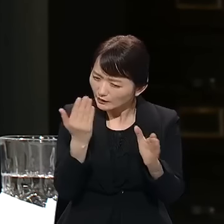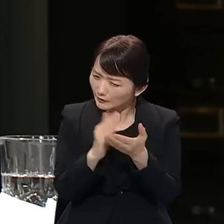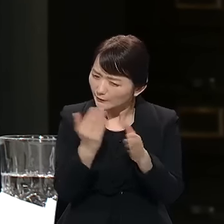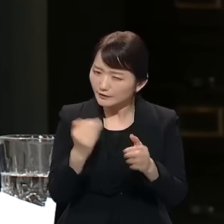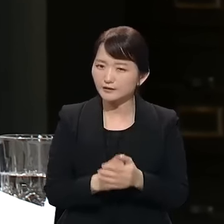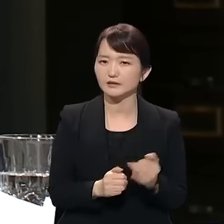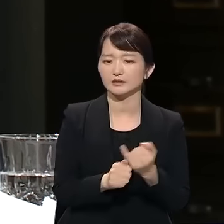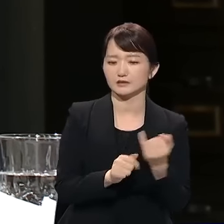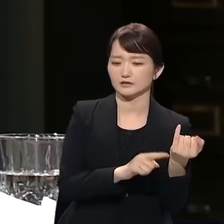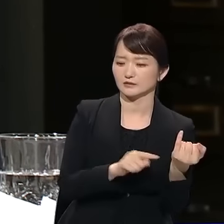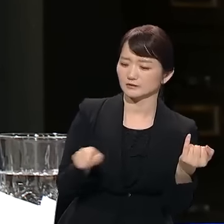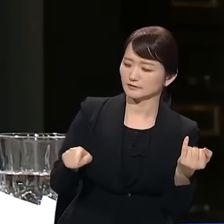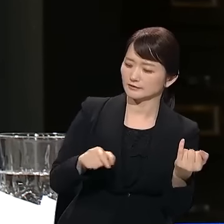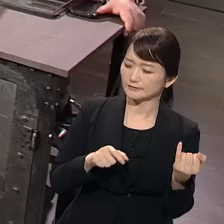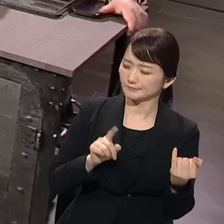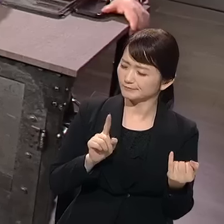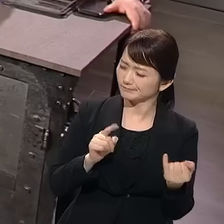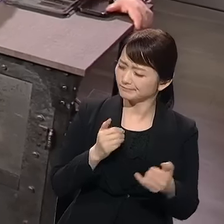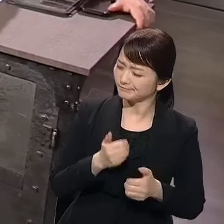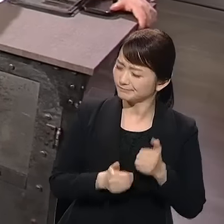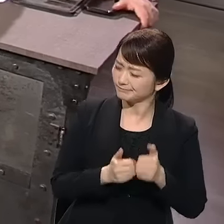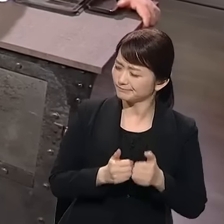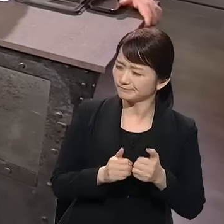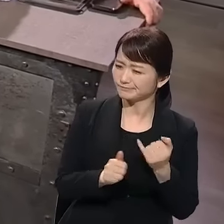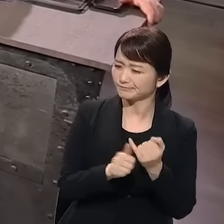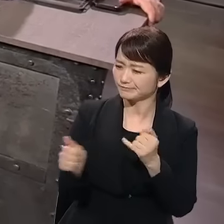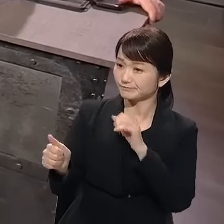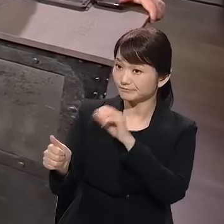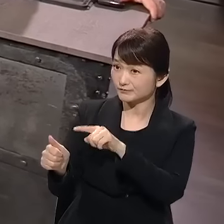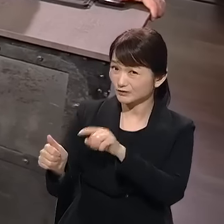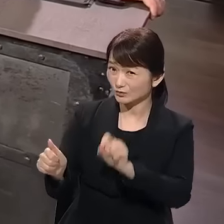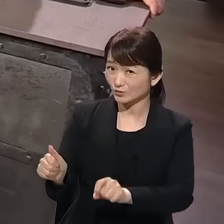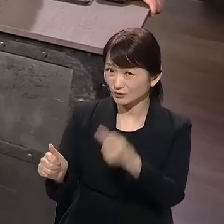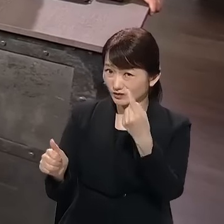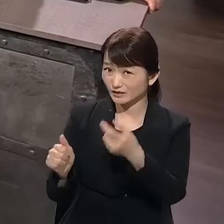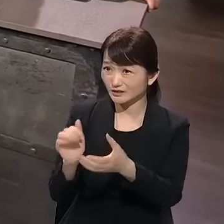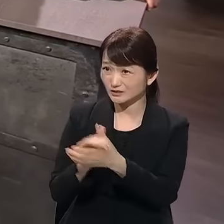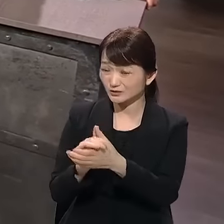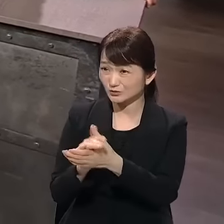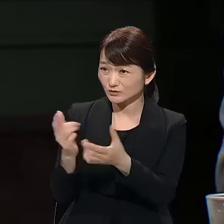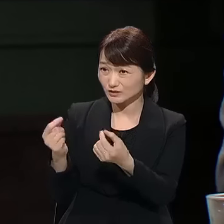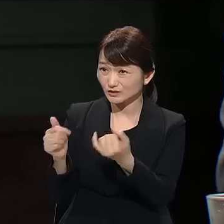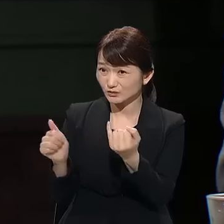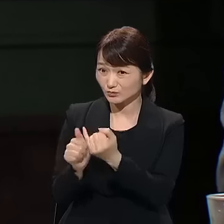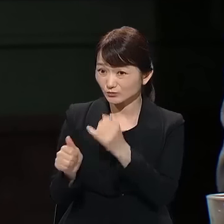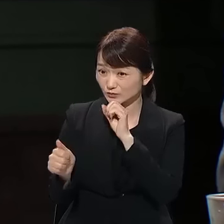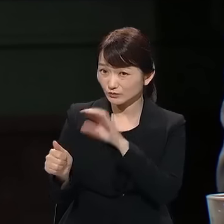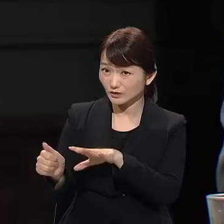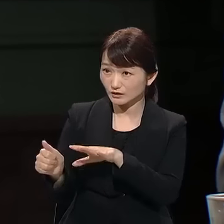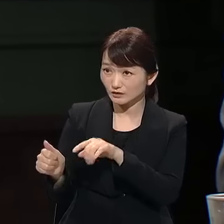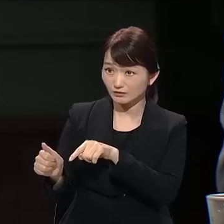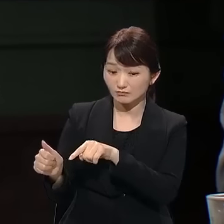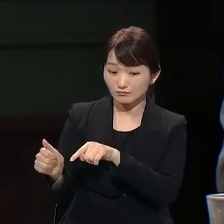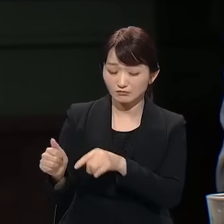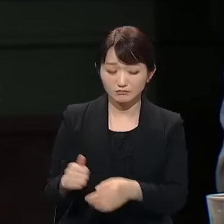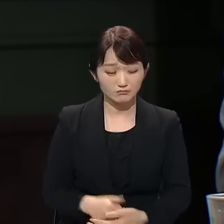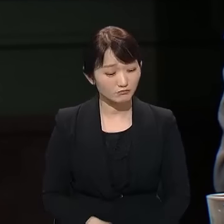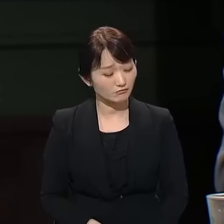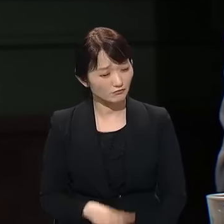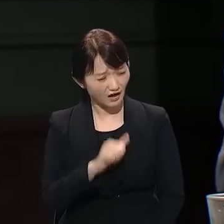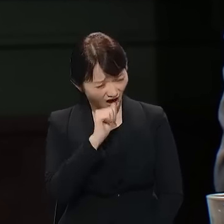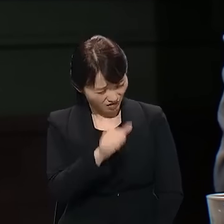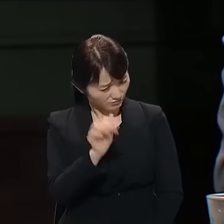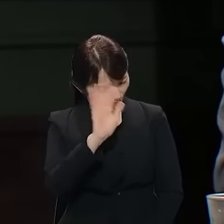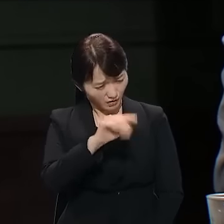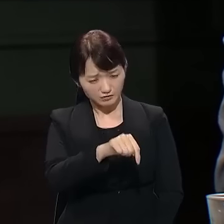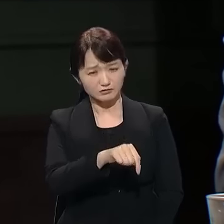정시도 그 부분이 제일 찜찜했다 합니다 그래서 남편에게 혹시 이것 때문에 친구가 같은 부부라는 이야기를 한 거냐라고 하니까 남편은 절대